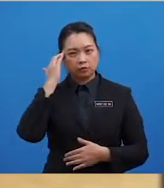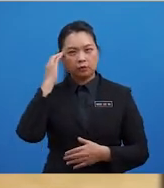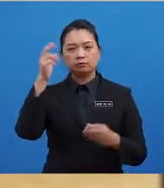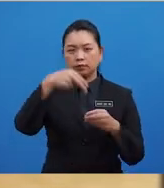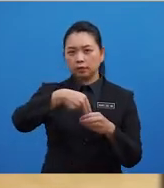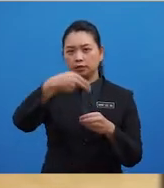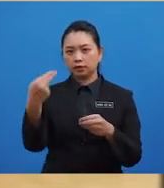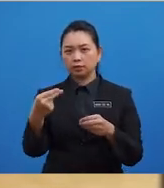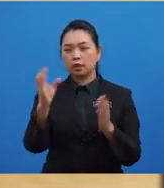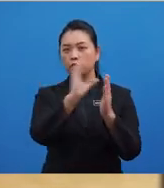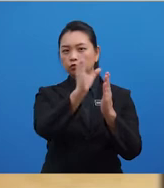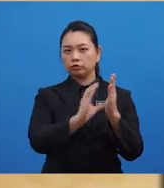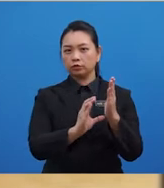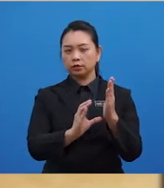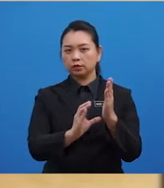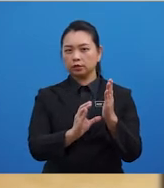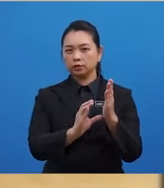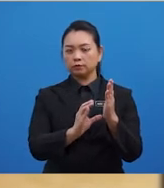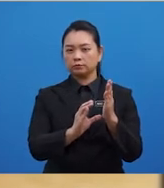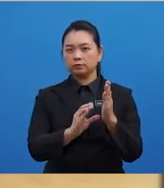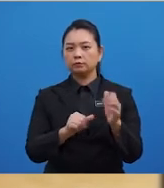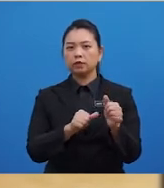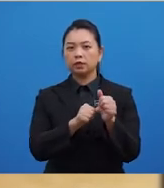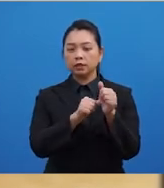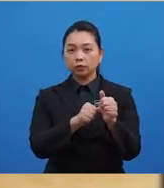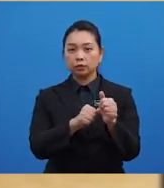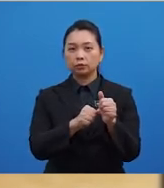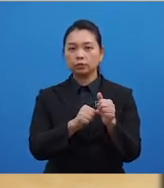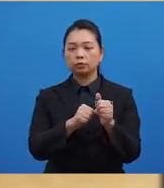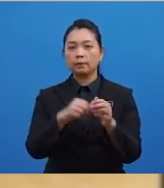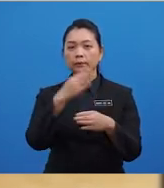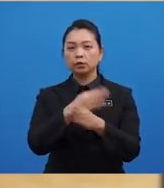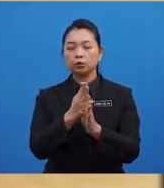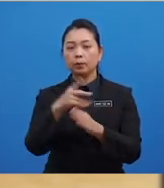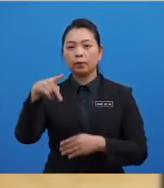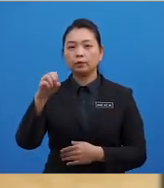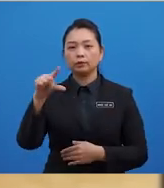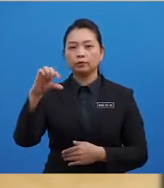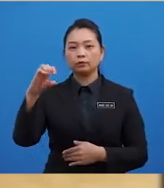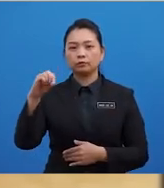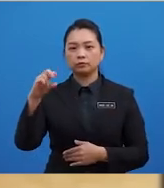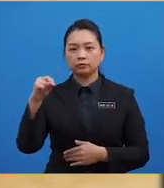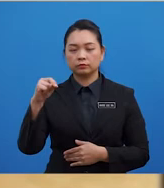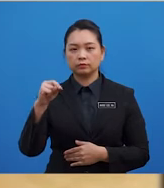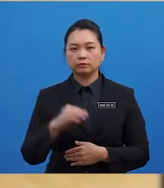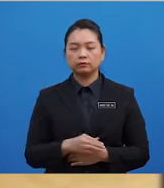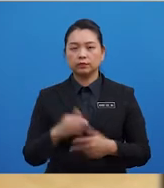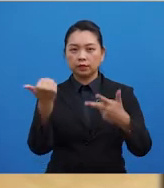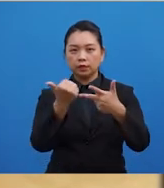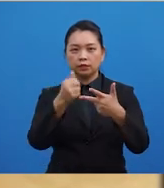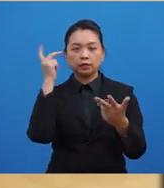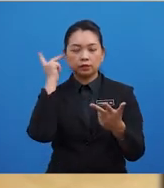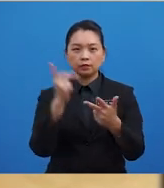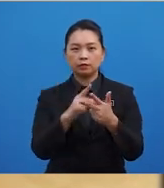tahu menghasilkan corak berasaskan bentuk poligon sekata. Yang ketiga, mengenal